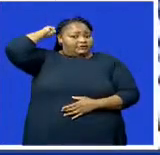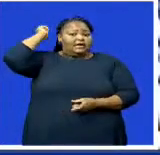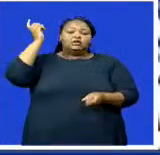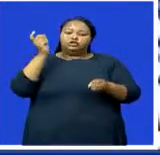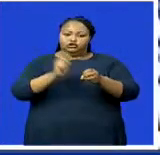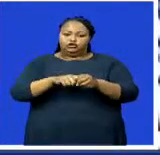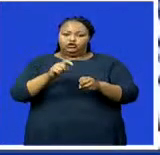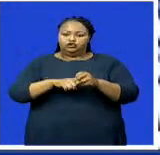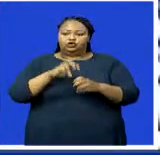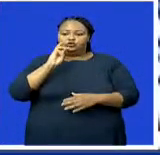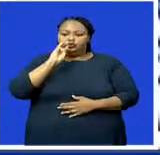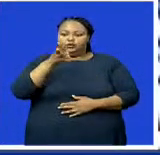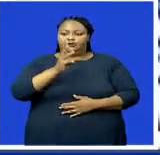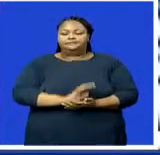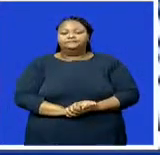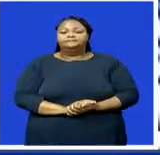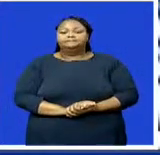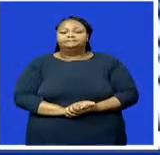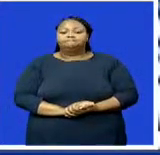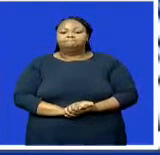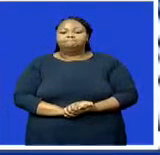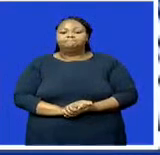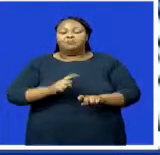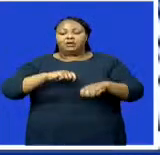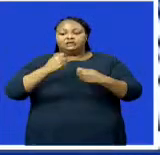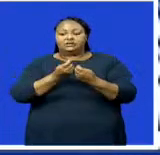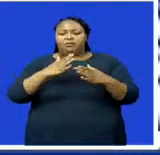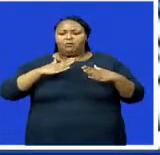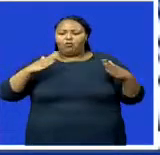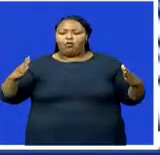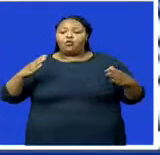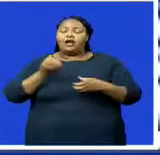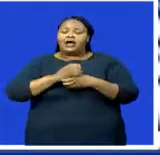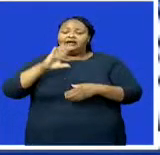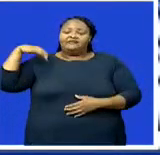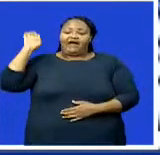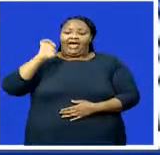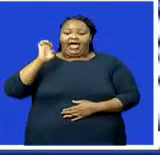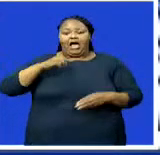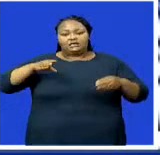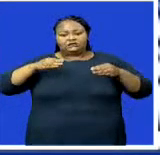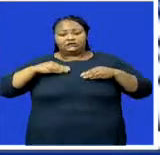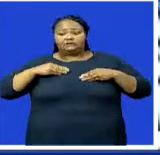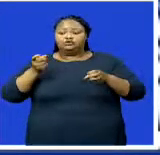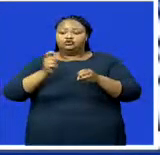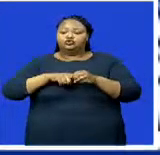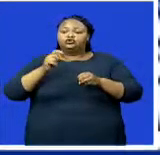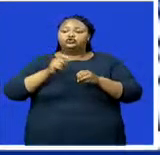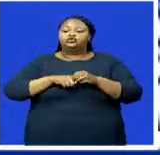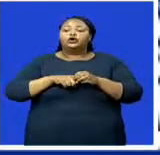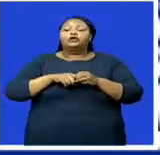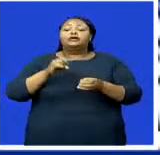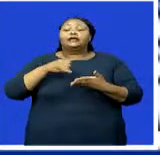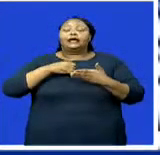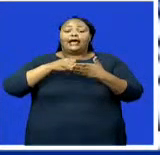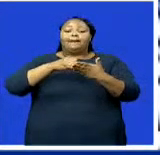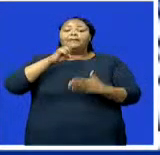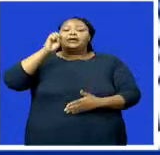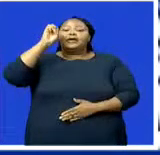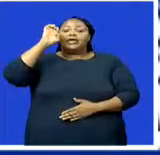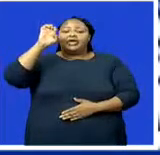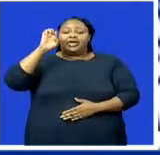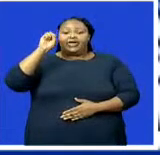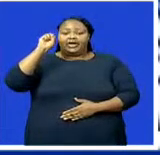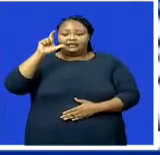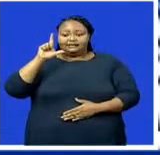Emacembu lamakhulu aseven laseNgilandi savele avumile ukuthi atawuba yingxenye yenzebe ye-Super League. Lenzebe lekubhekeke